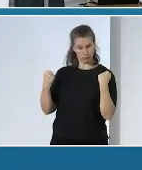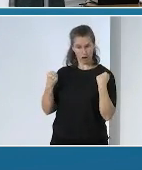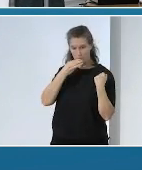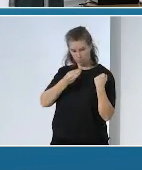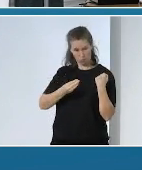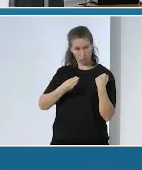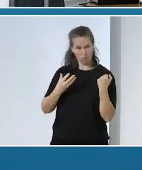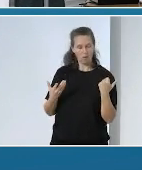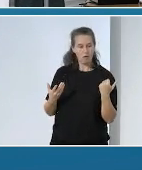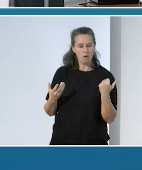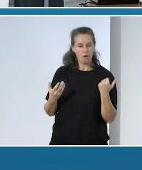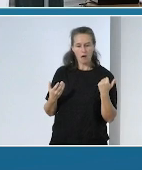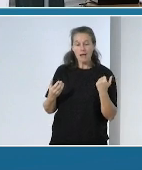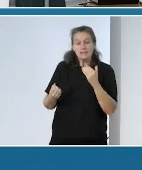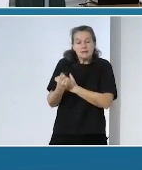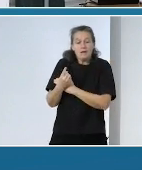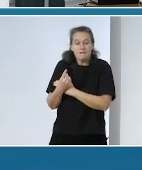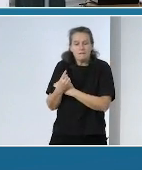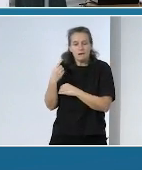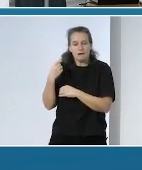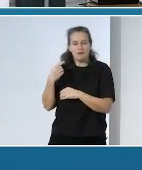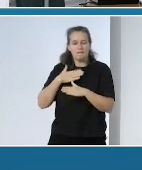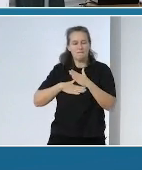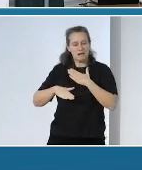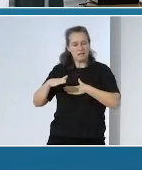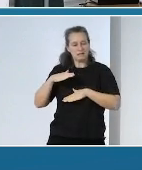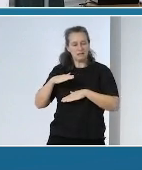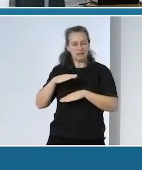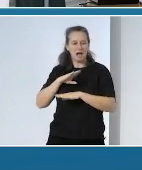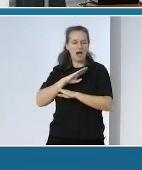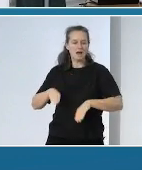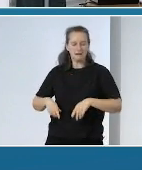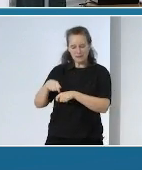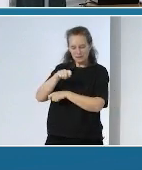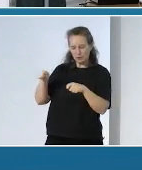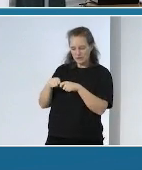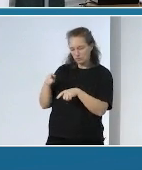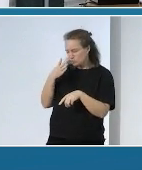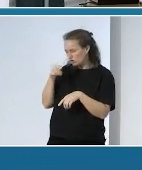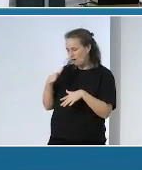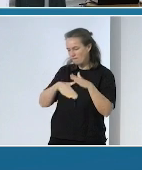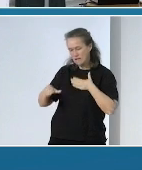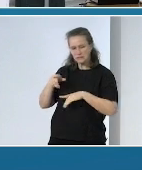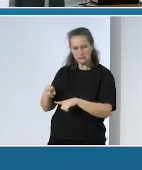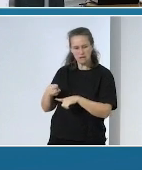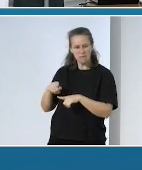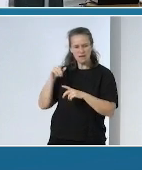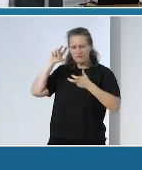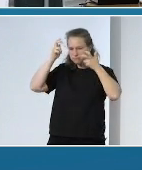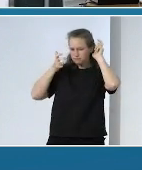bon. Et à part une fatigabilité en fin d'évaluation, il ne repère pas de signes d'atteinte